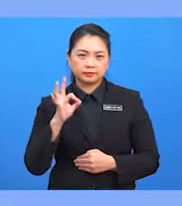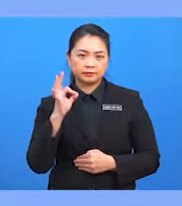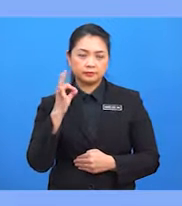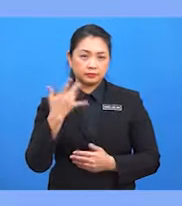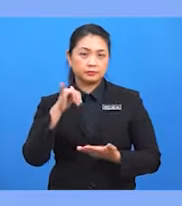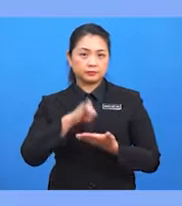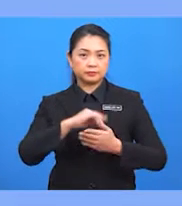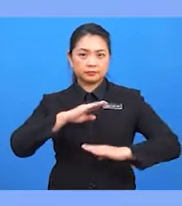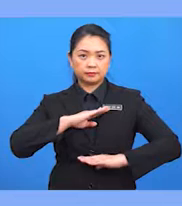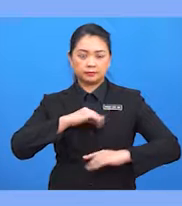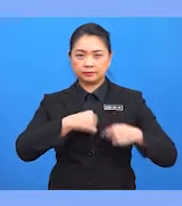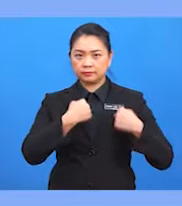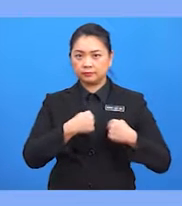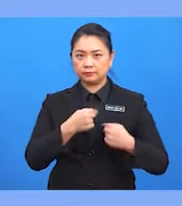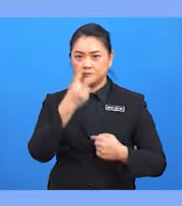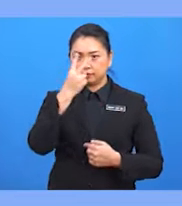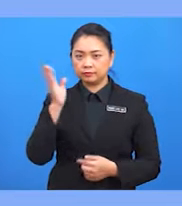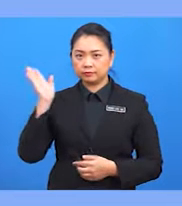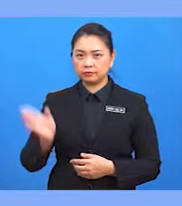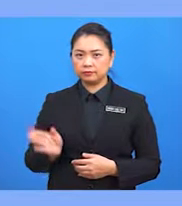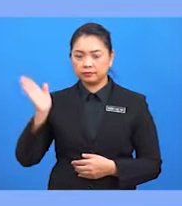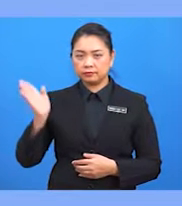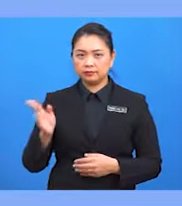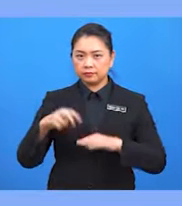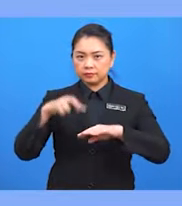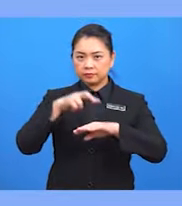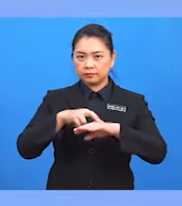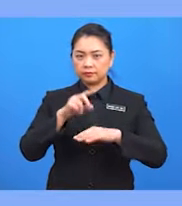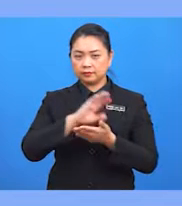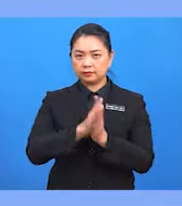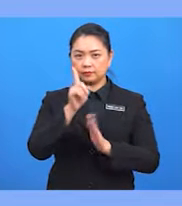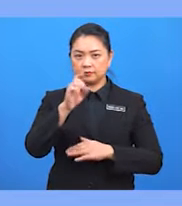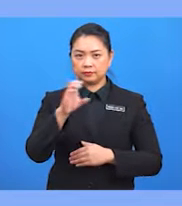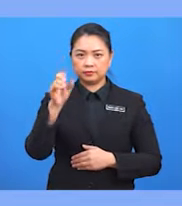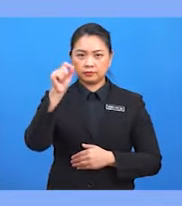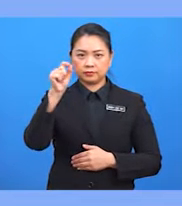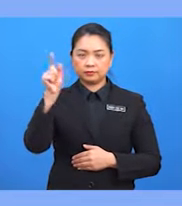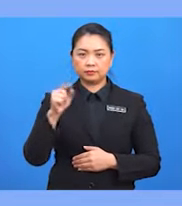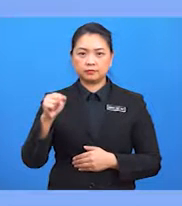Okey, setelah berpuas hati, naikkan semula opacity menjadi 100%.